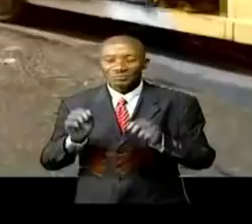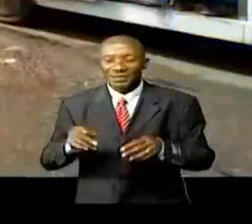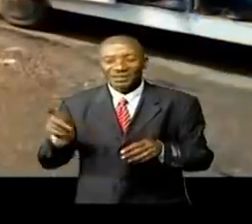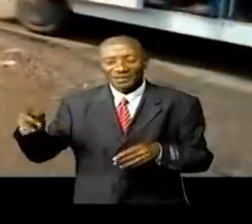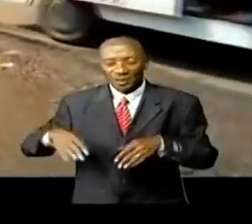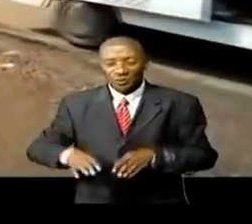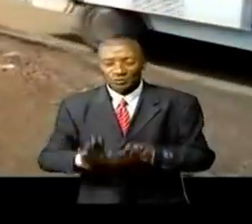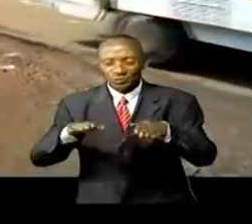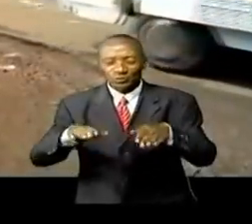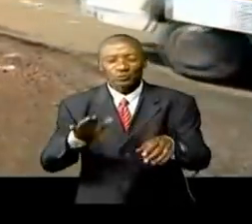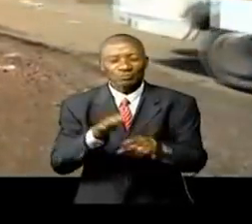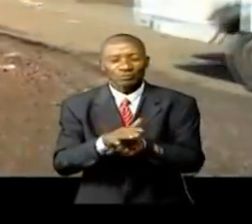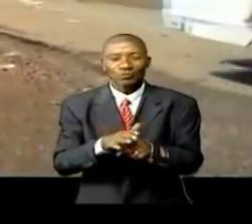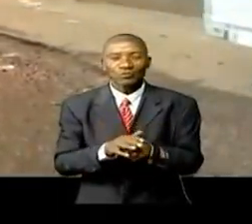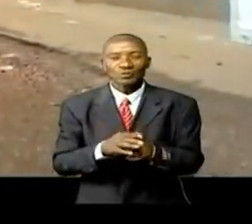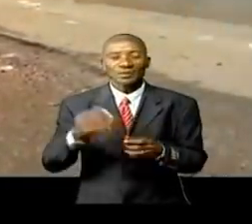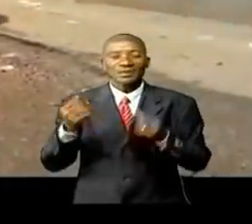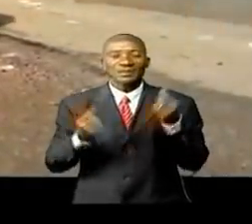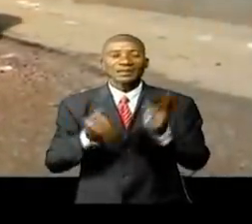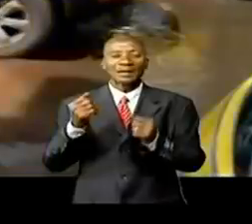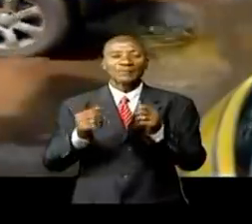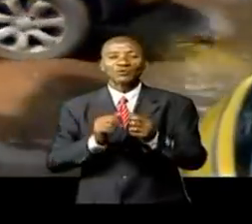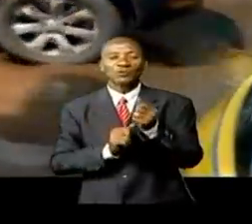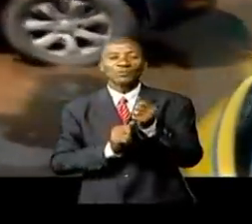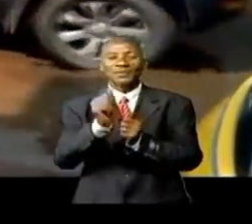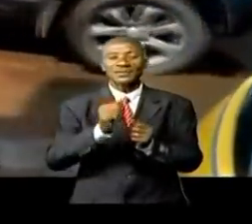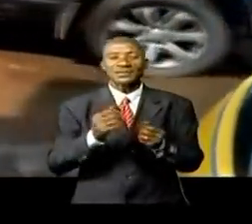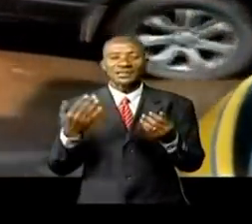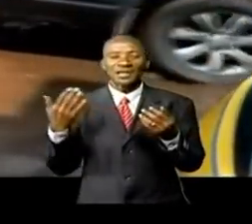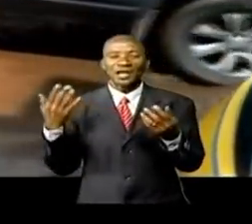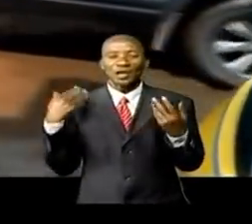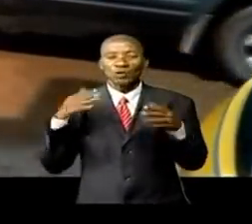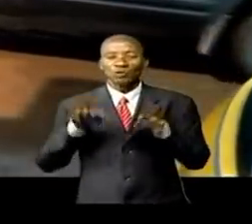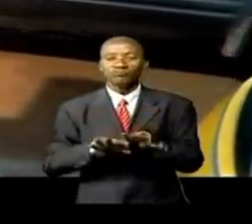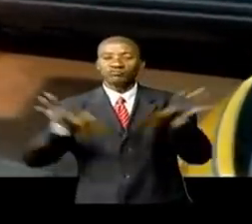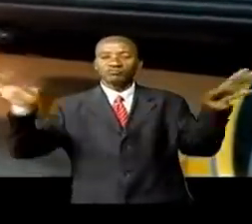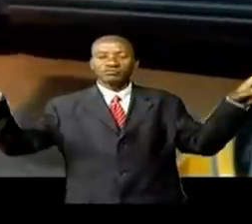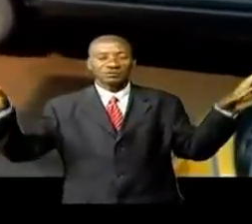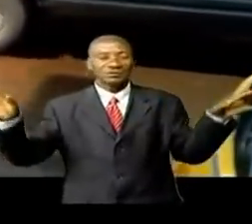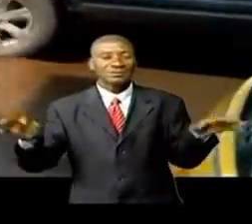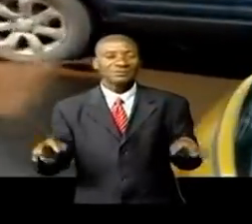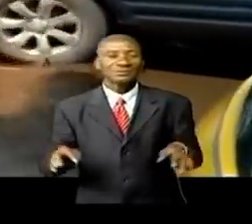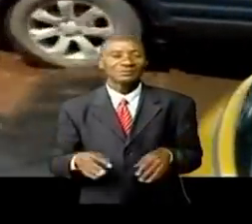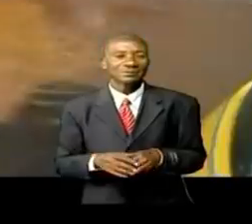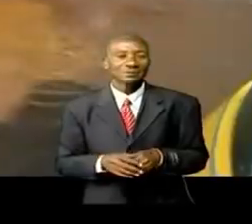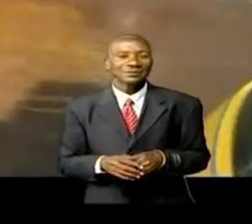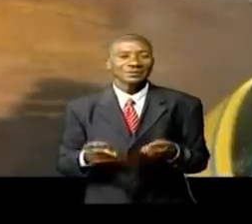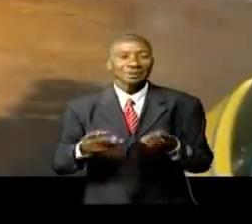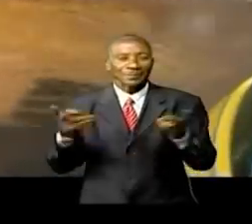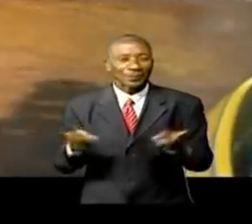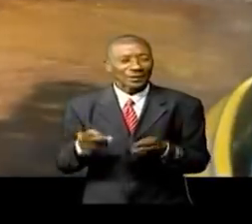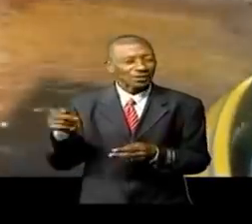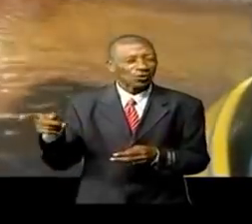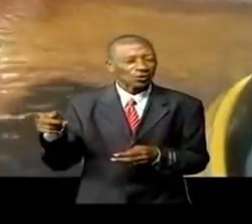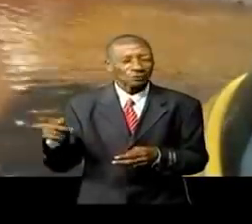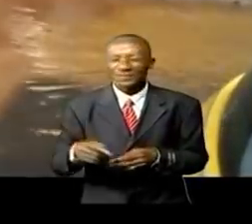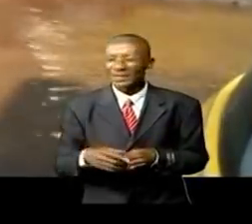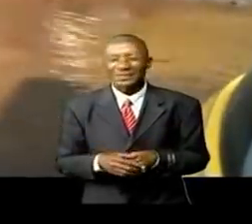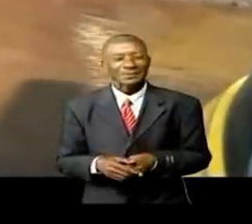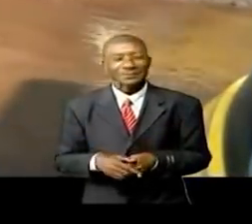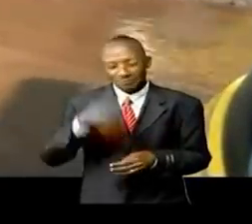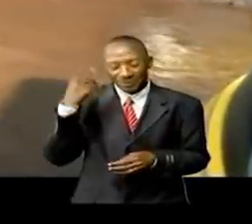ces trous avec formation des lacs artificiels. Le tronçon de Pascal nécessite d'être retenu parmi les